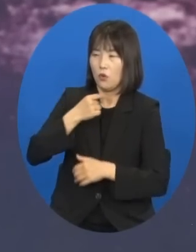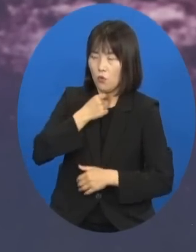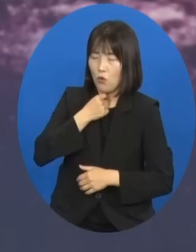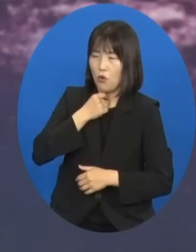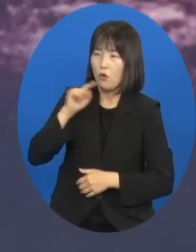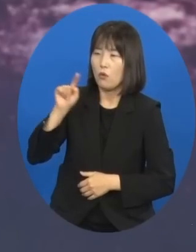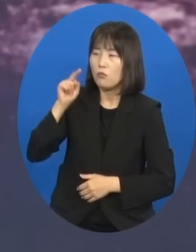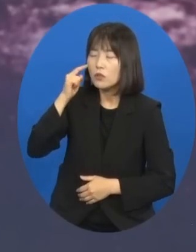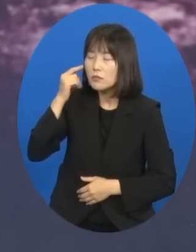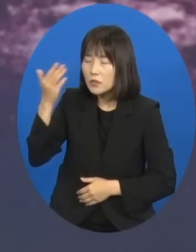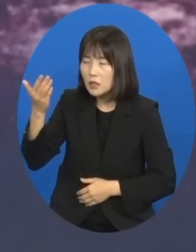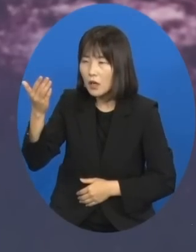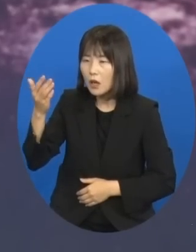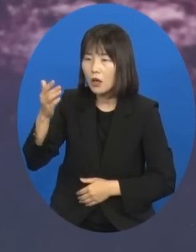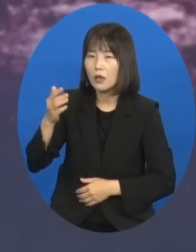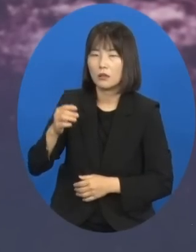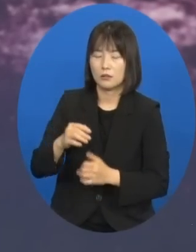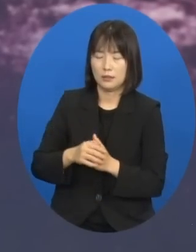질문으로 바꾸었어요.